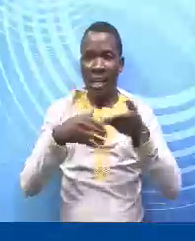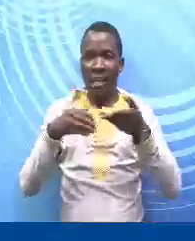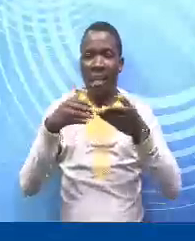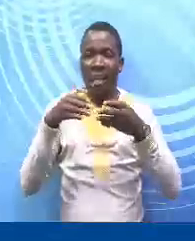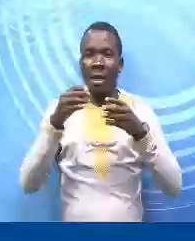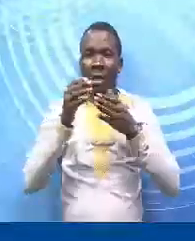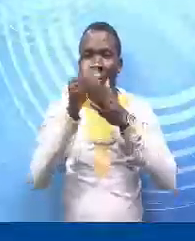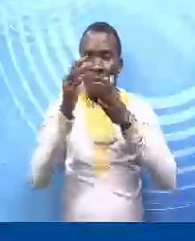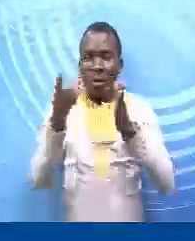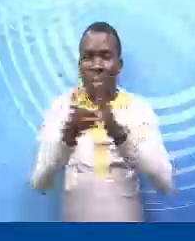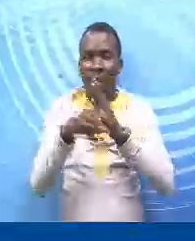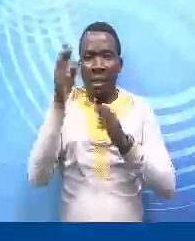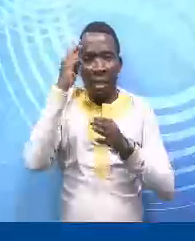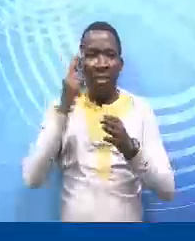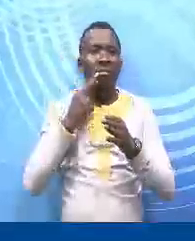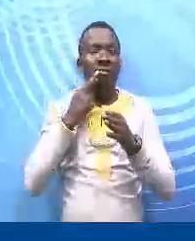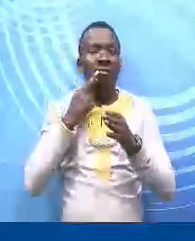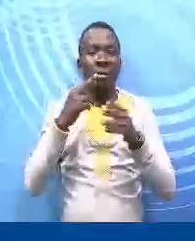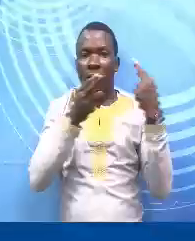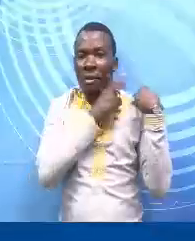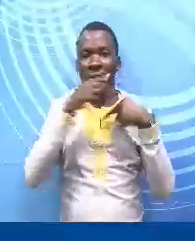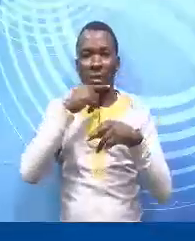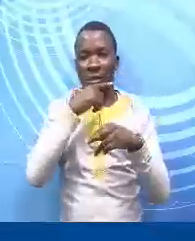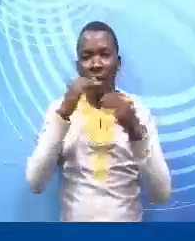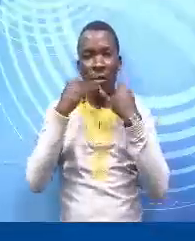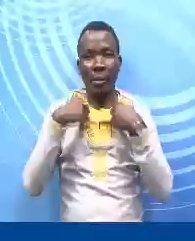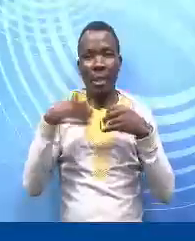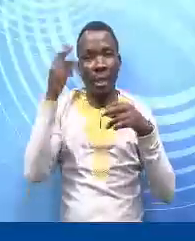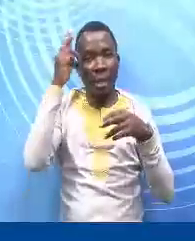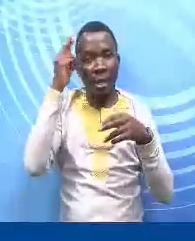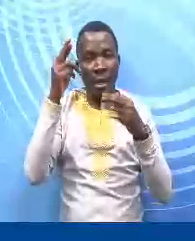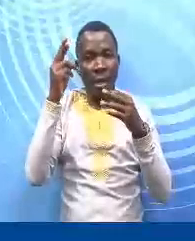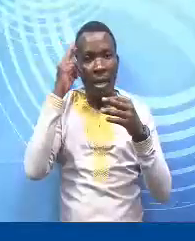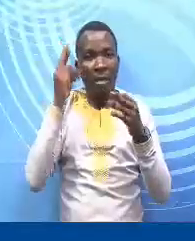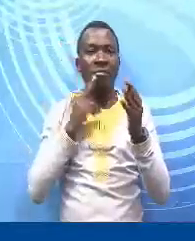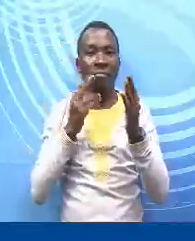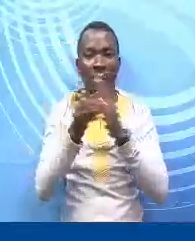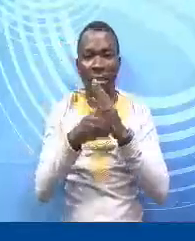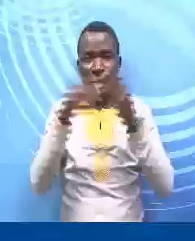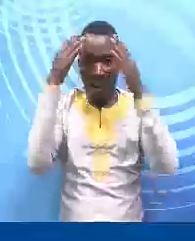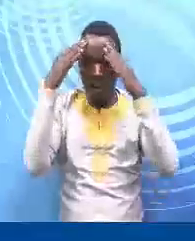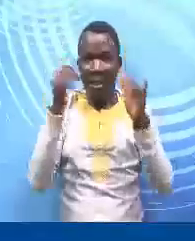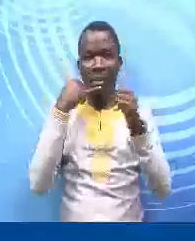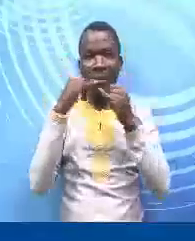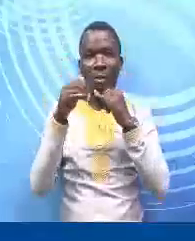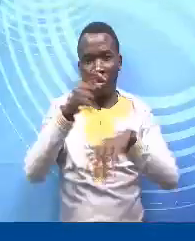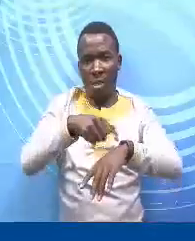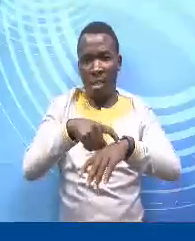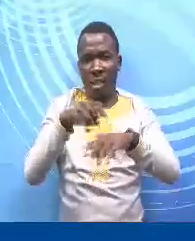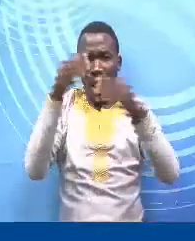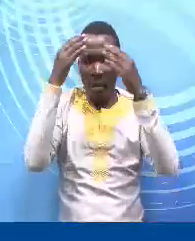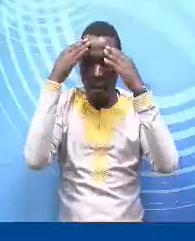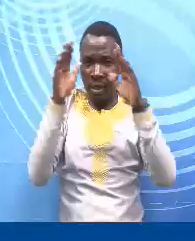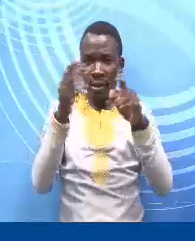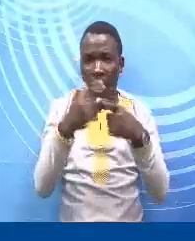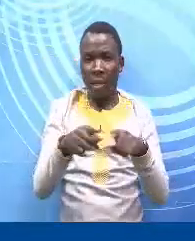imibereho myiza Mukangenzi Alphonsine yatubwiye ko ngo nk'akarere batari babashije kumenyera amakuru y'uyu mubyeyi ku gihe ntabwo twari tubizi ariko